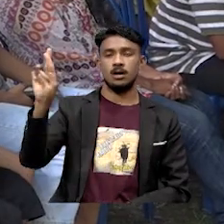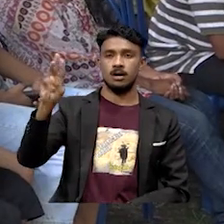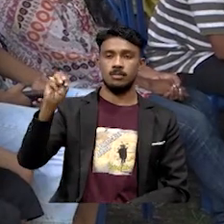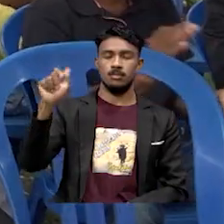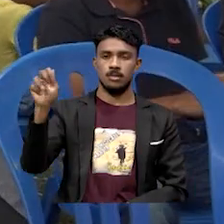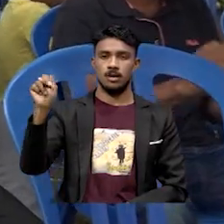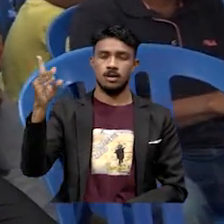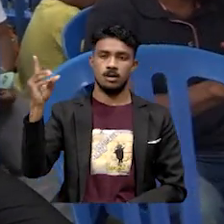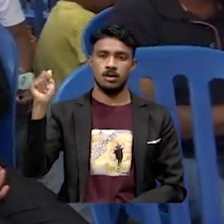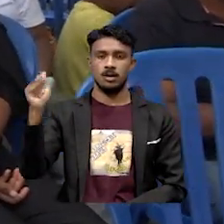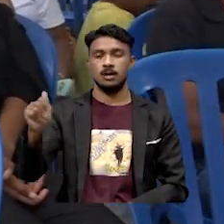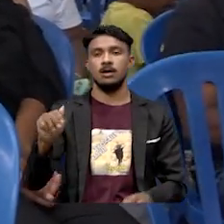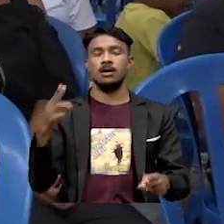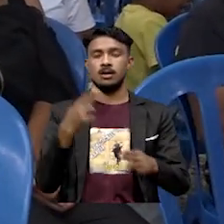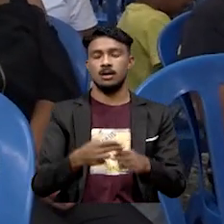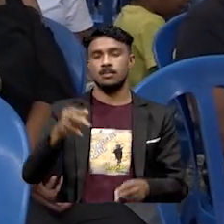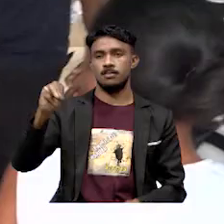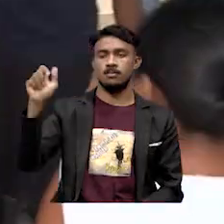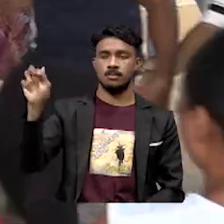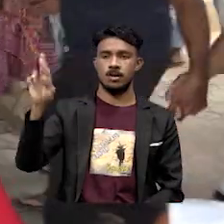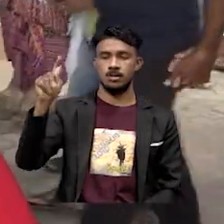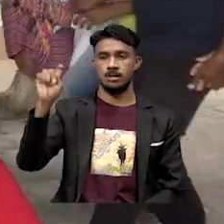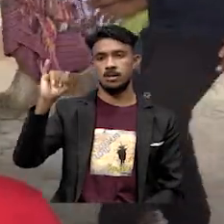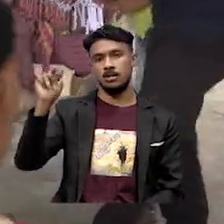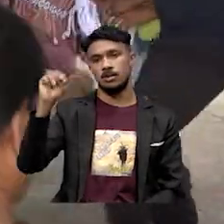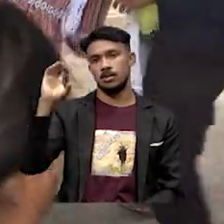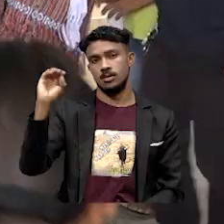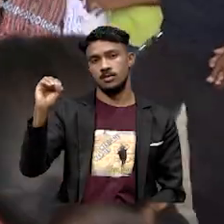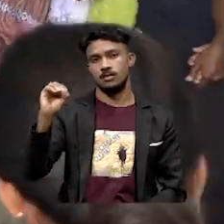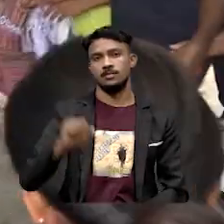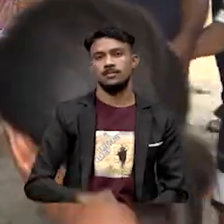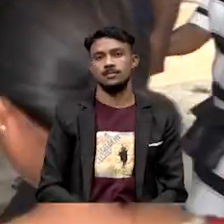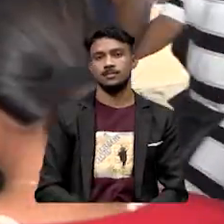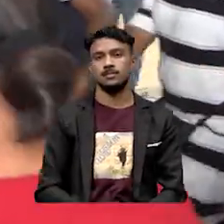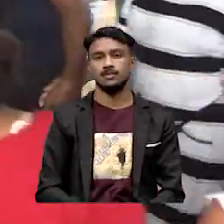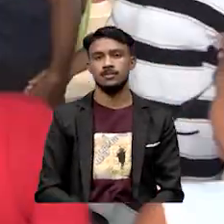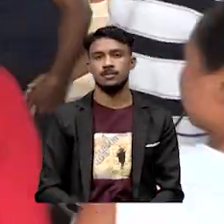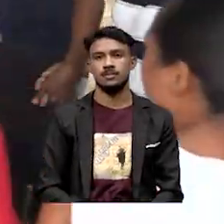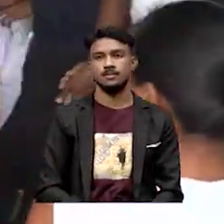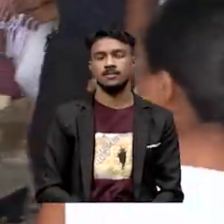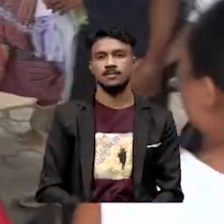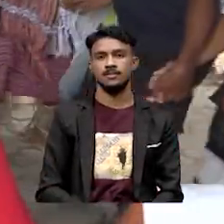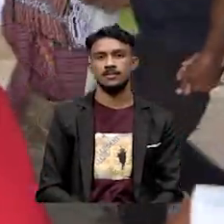Santos, Martinho Guzmão no Angela Freitas. Dilma Suzetti, GNN.